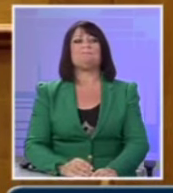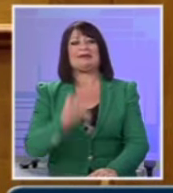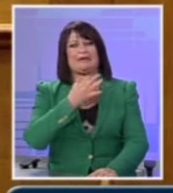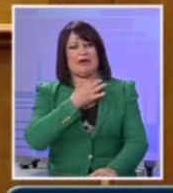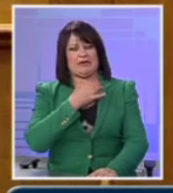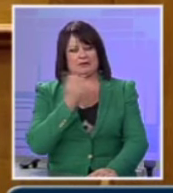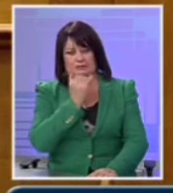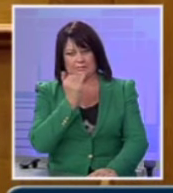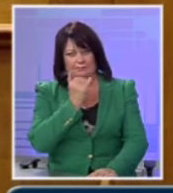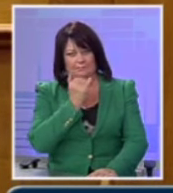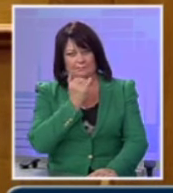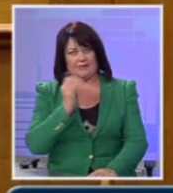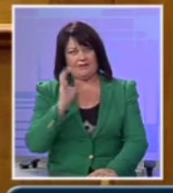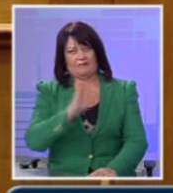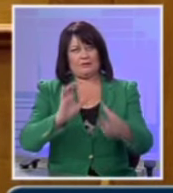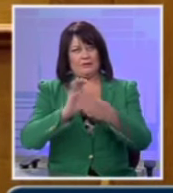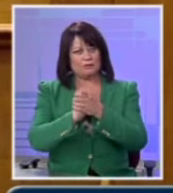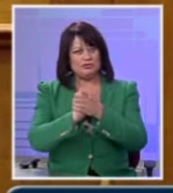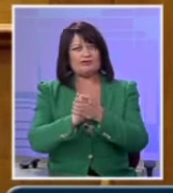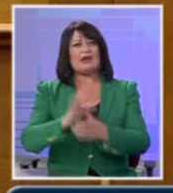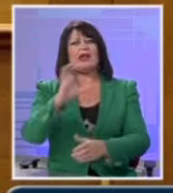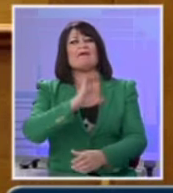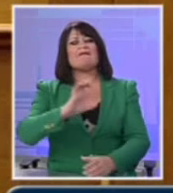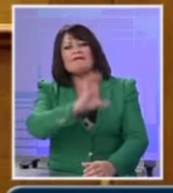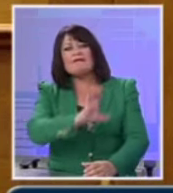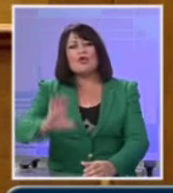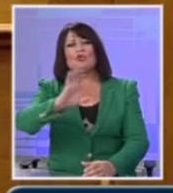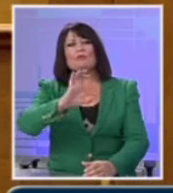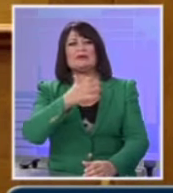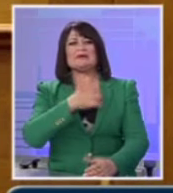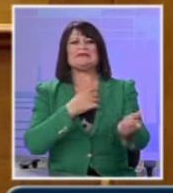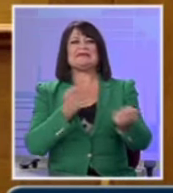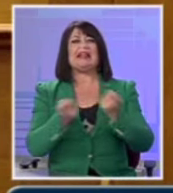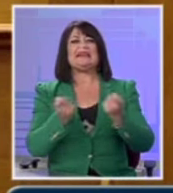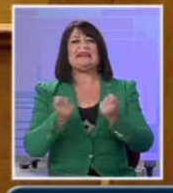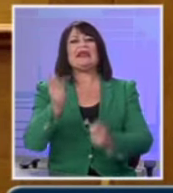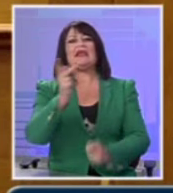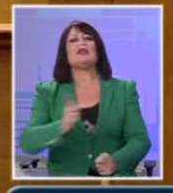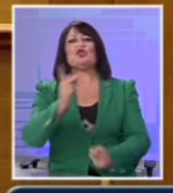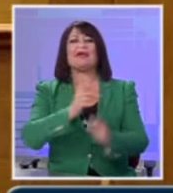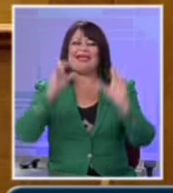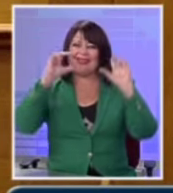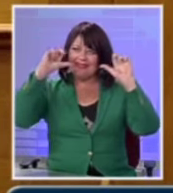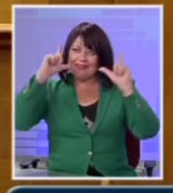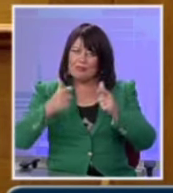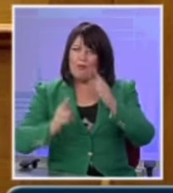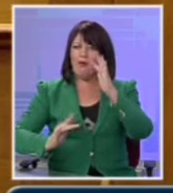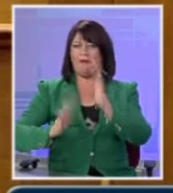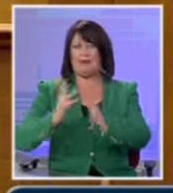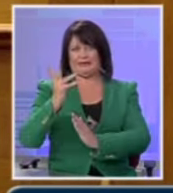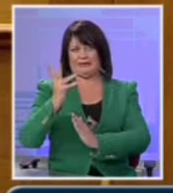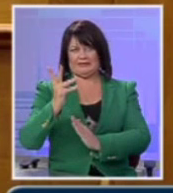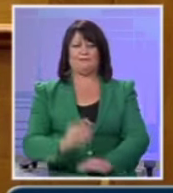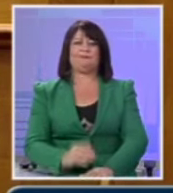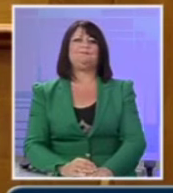Χρειάζεται η Ευρωπαϊκή Ένωση και η Ευρωπαϊκή Ήπειρος μια στρατηγική κοινωνικής δημοκρατικής ανάπτυξης.